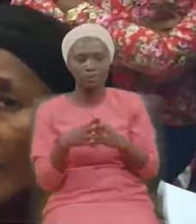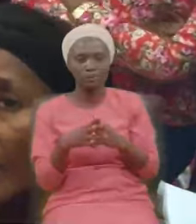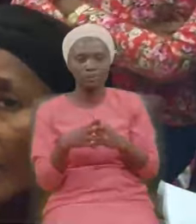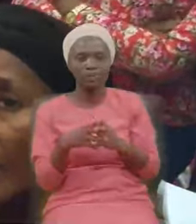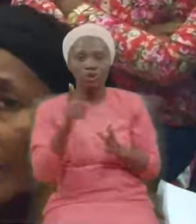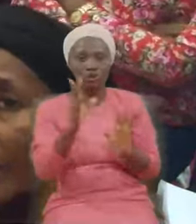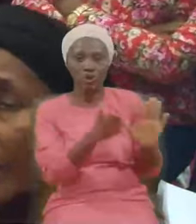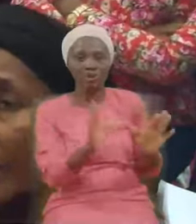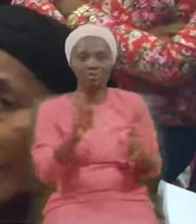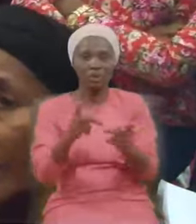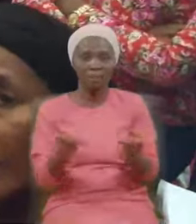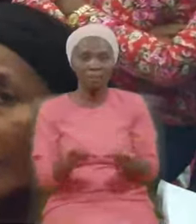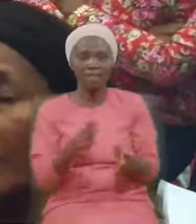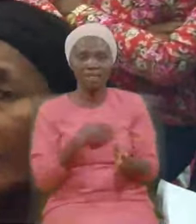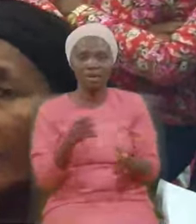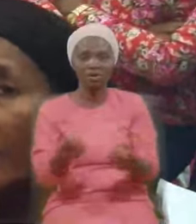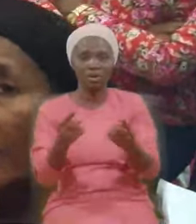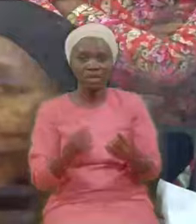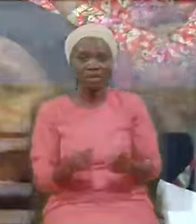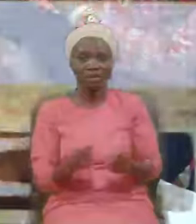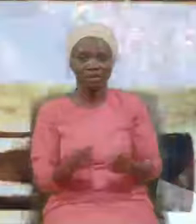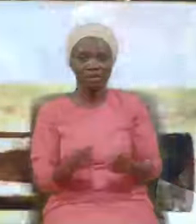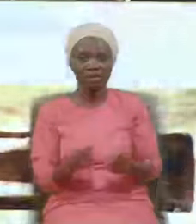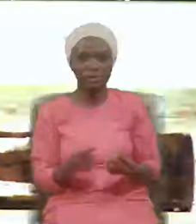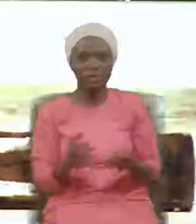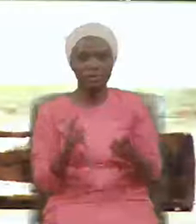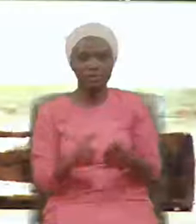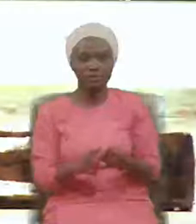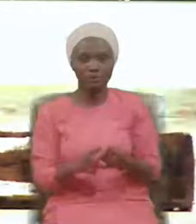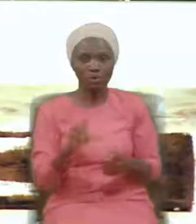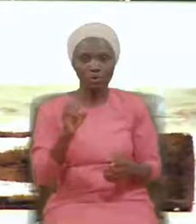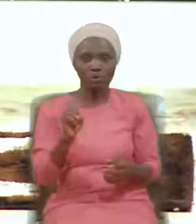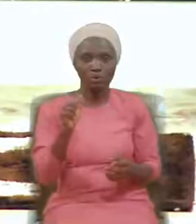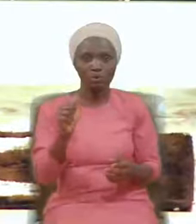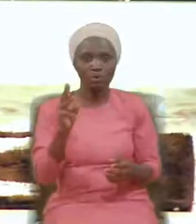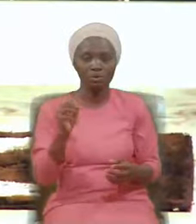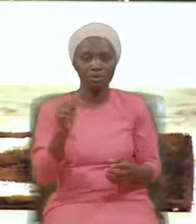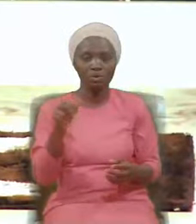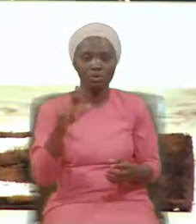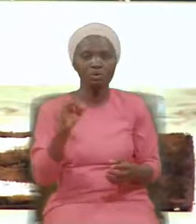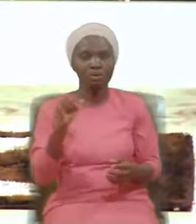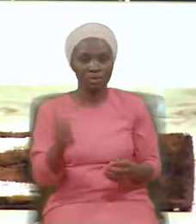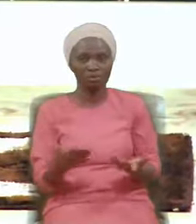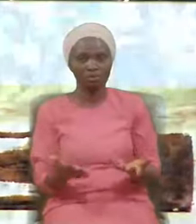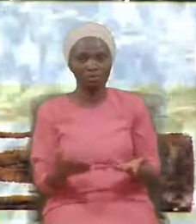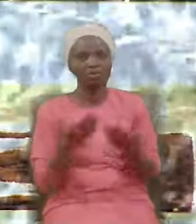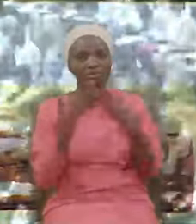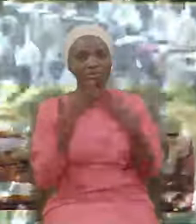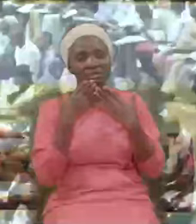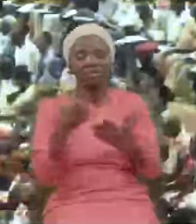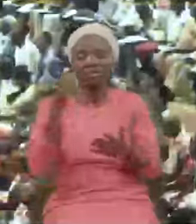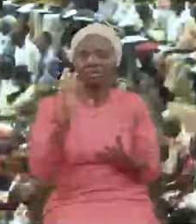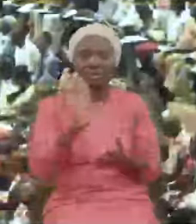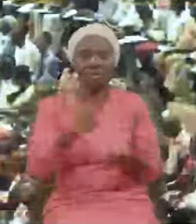Vous avez quitté votre place et vous êtes venu ici à Samarie. Dieu merci, le problème est déjà